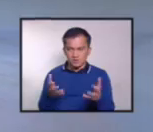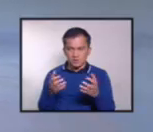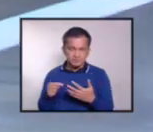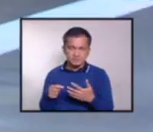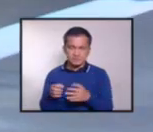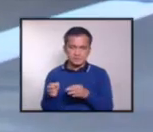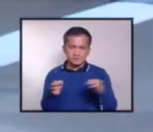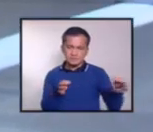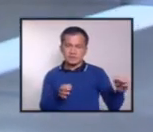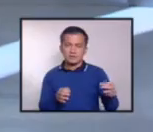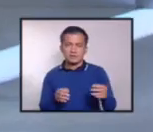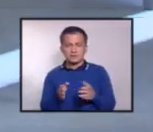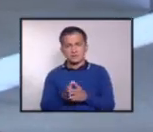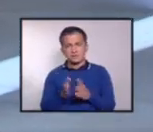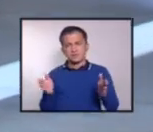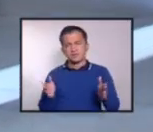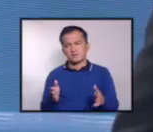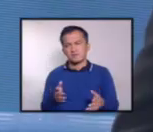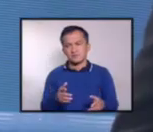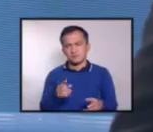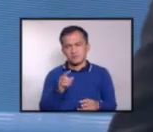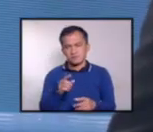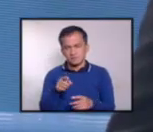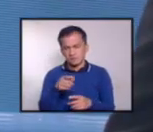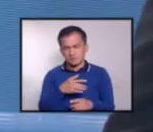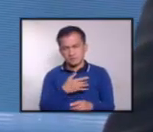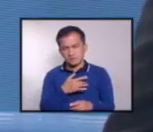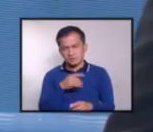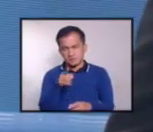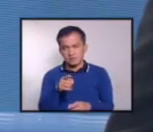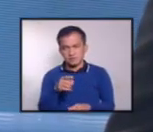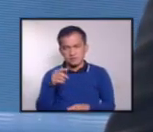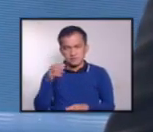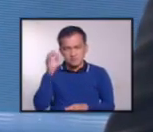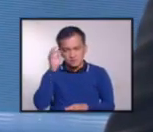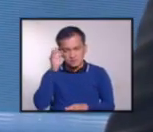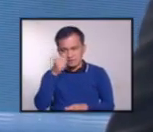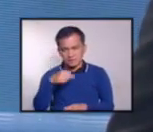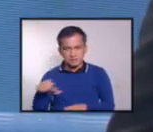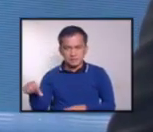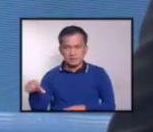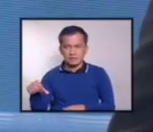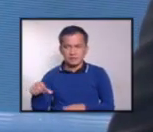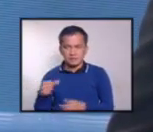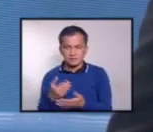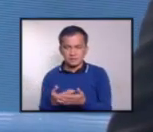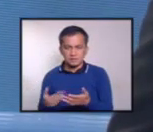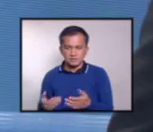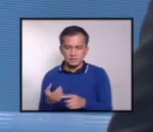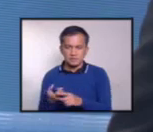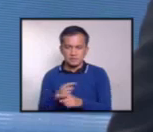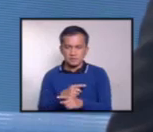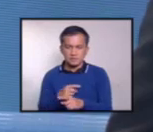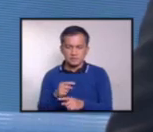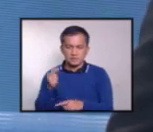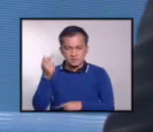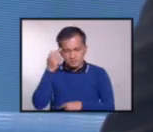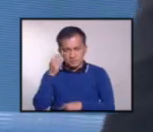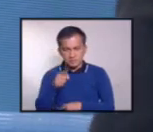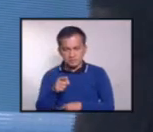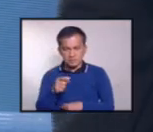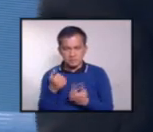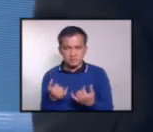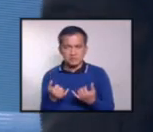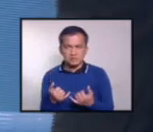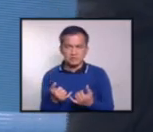understand. In general, ang impression sa iyo, Pilo, ay anything that comes from the government right